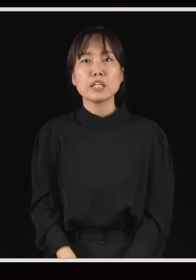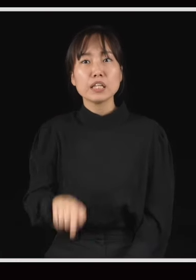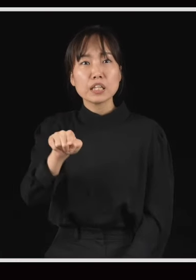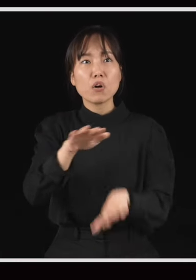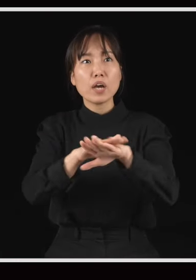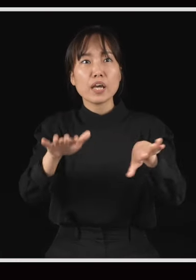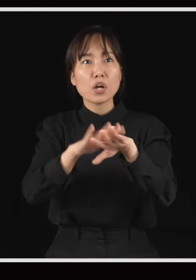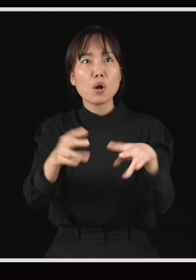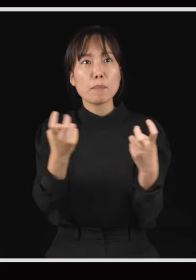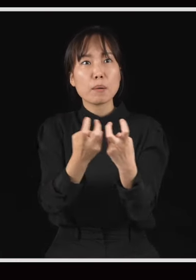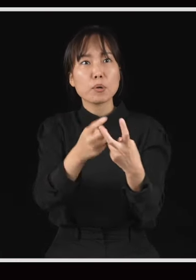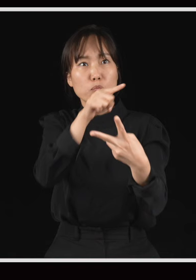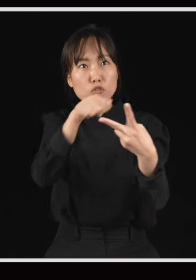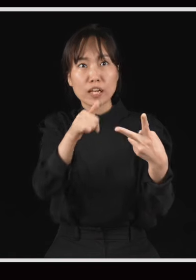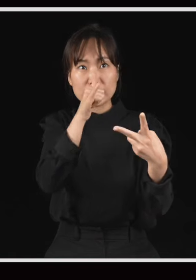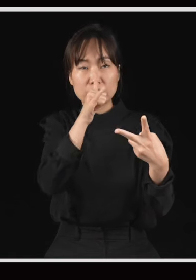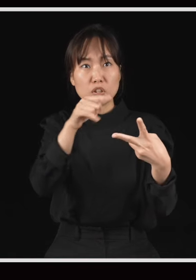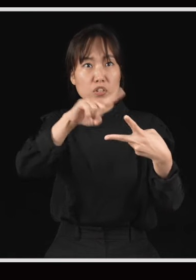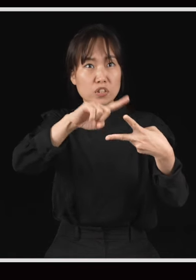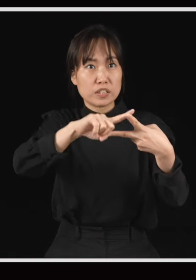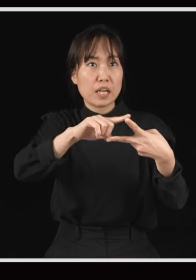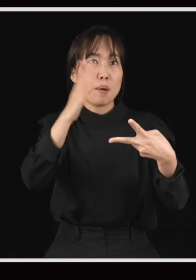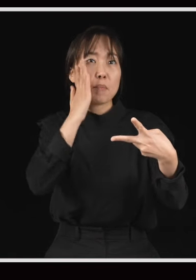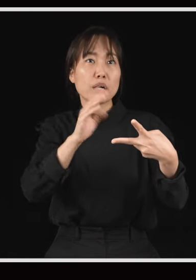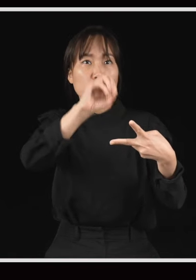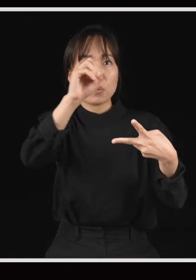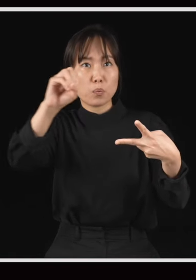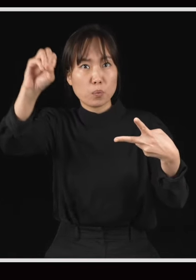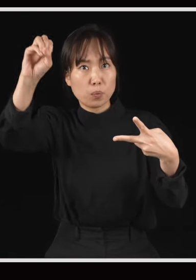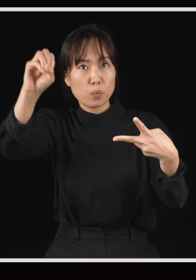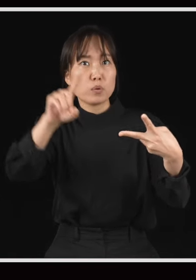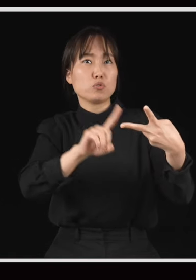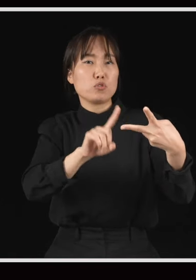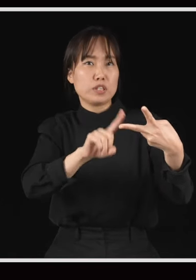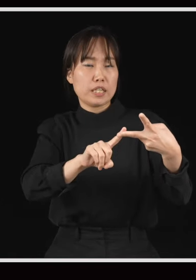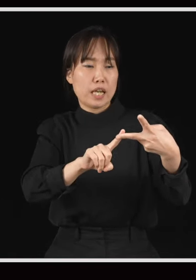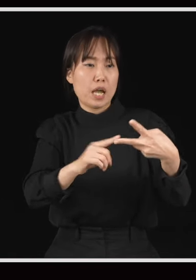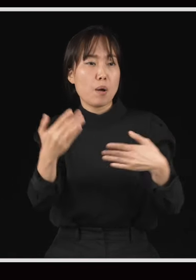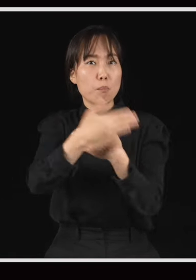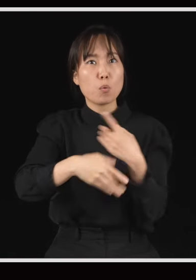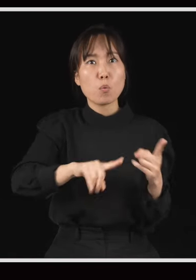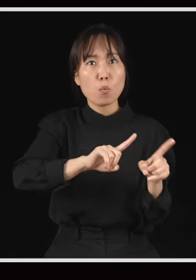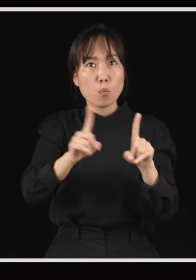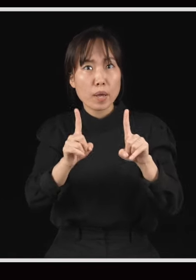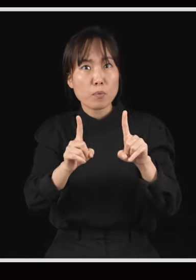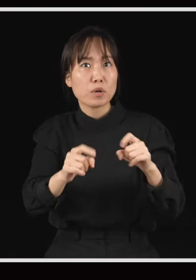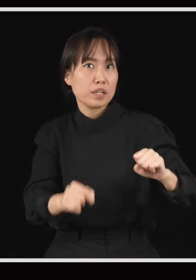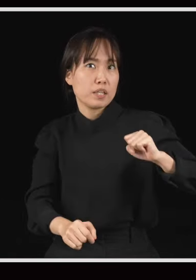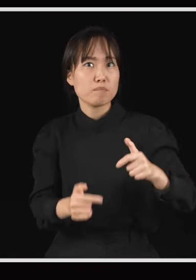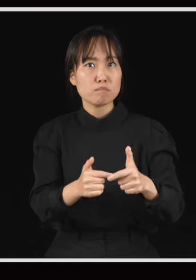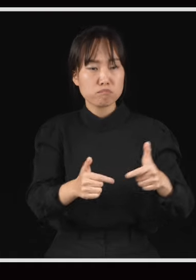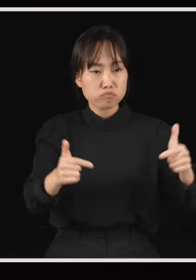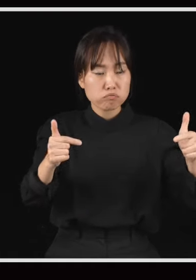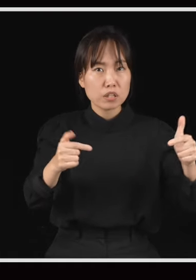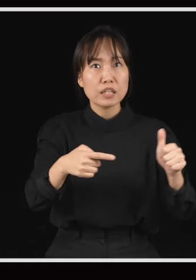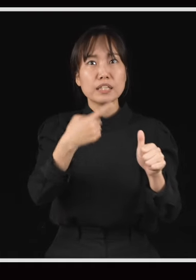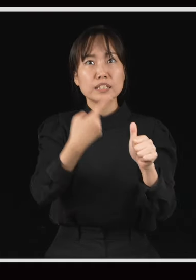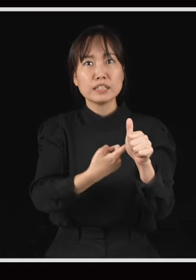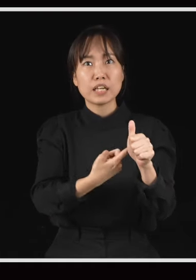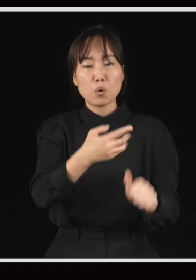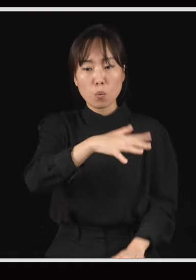이 공을 이쪽으로 밀어 올리는 방법이 있고요. 그 다음에는 이 높은 곳의 테두리 부분을